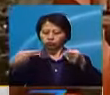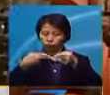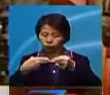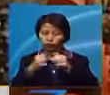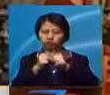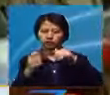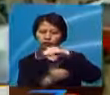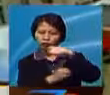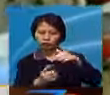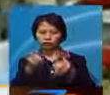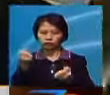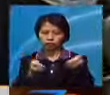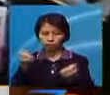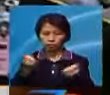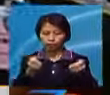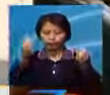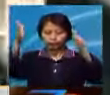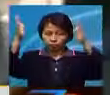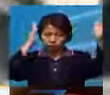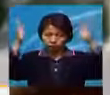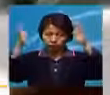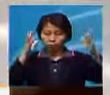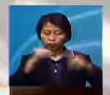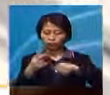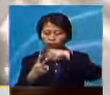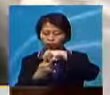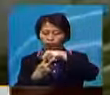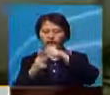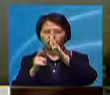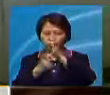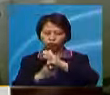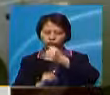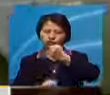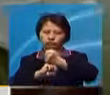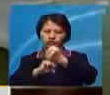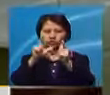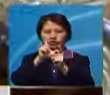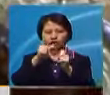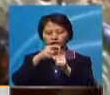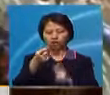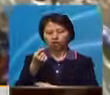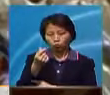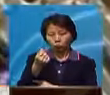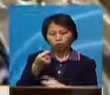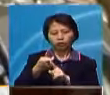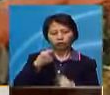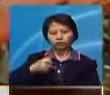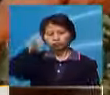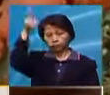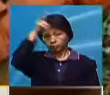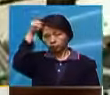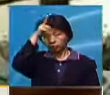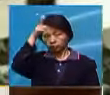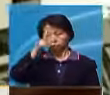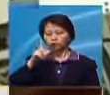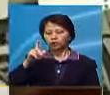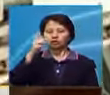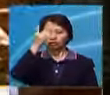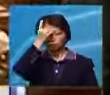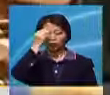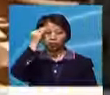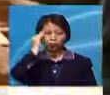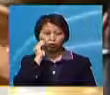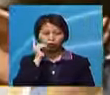dengan dasar automotif negara dan Proton memerlukan sokongan teknikal dan keuangan daripada kerajaan. Tun Dr. Mahathir